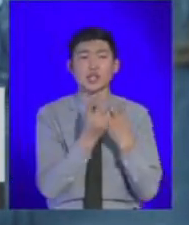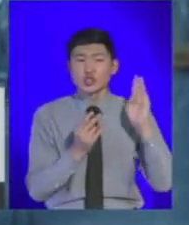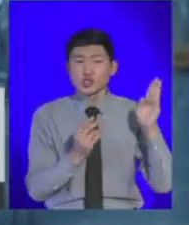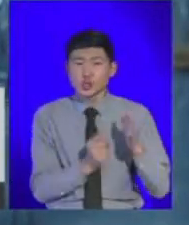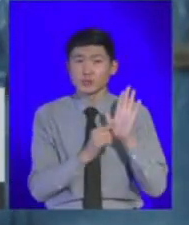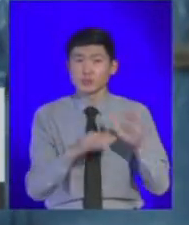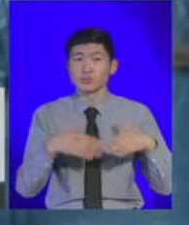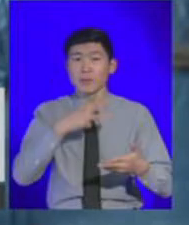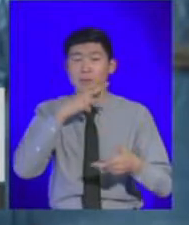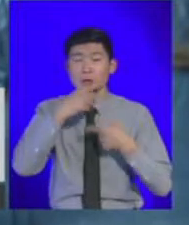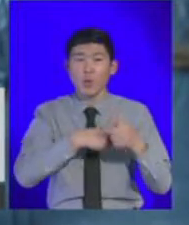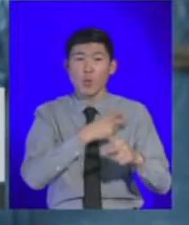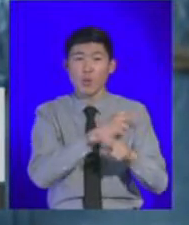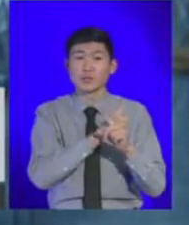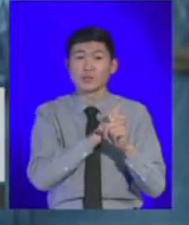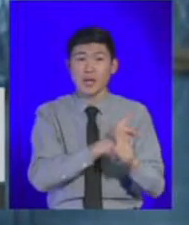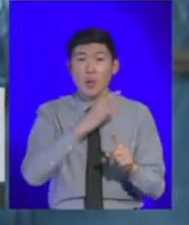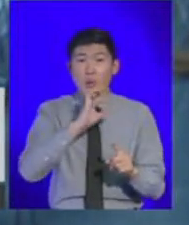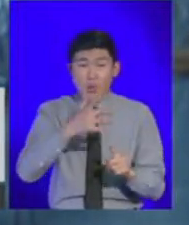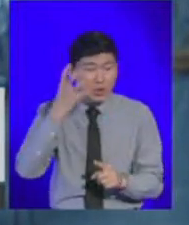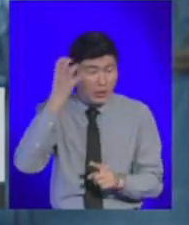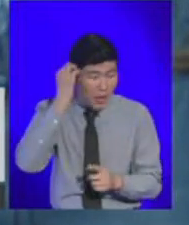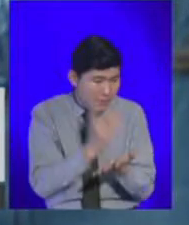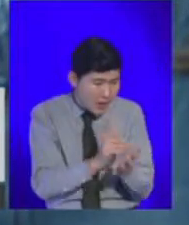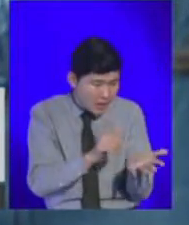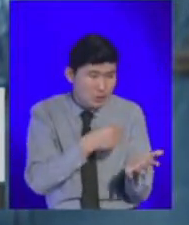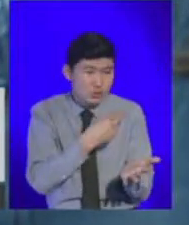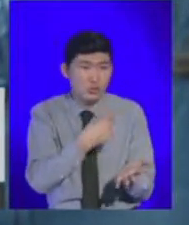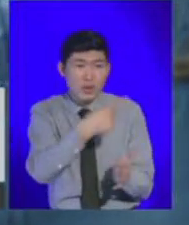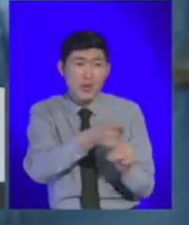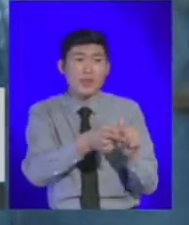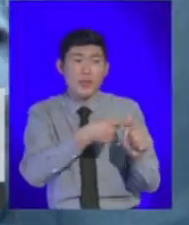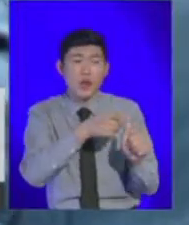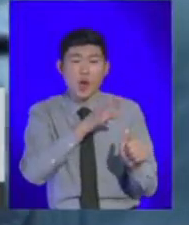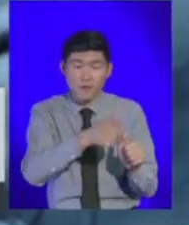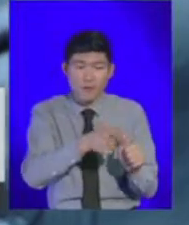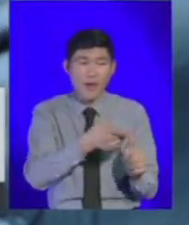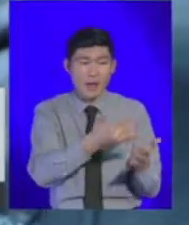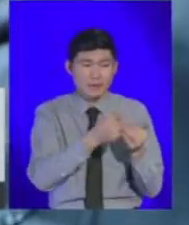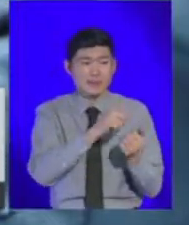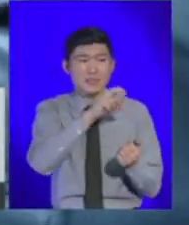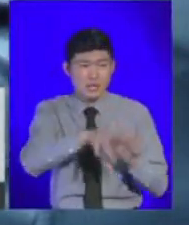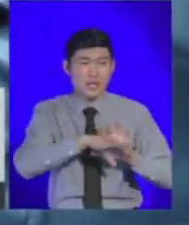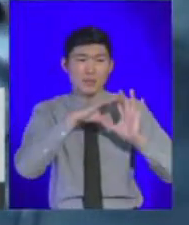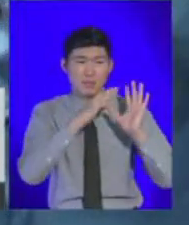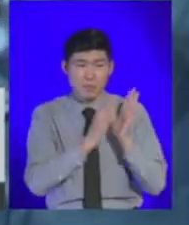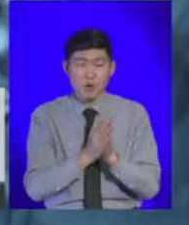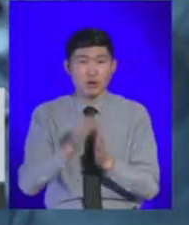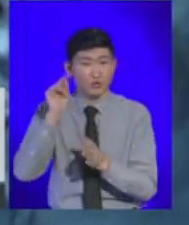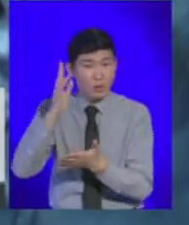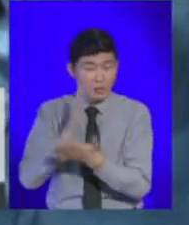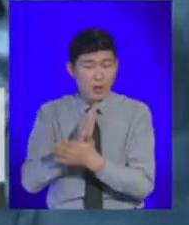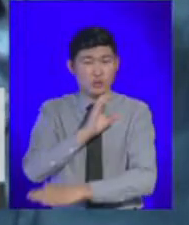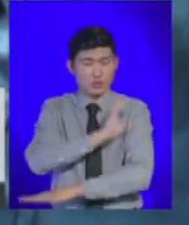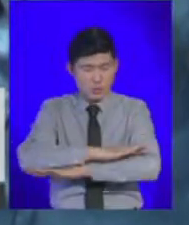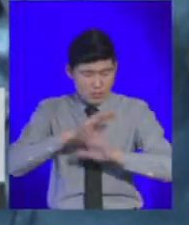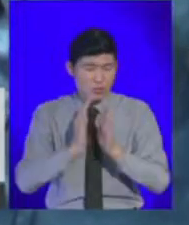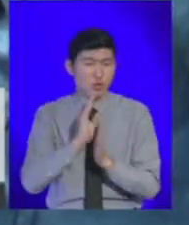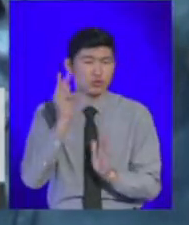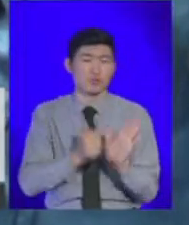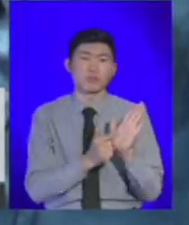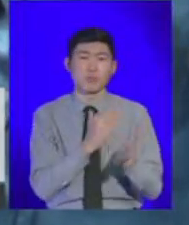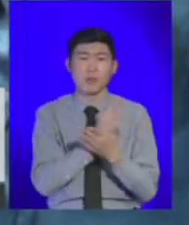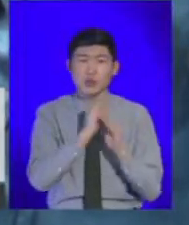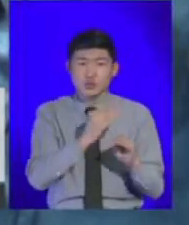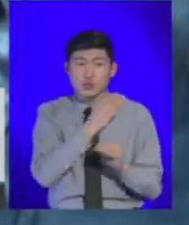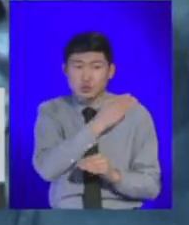мэдээллийн тухай хуулийн дагуу үр хүлэн шүү нөхрөө мөн ээ. Чиний нэр өвч чинь, чиний авсан зэйлүүд чинь, сурж байгаа сургуулиуд чинь олон нийтэд тод ил тод байх нь байна шүү гэд